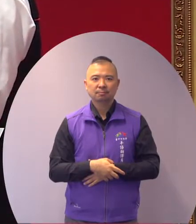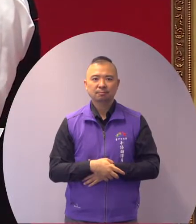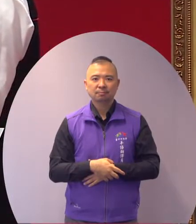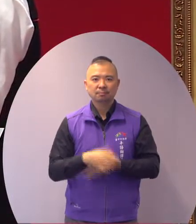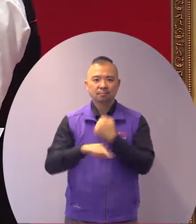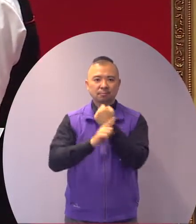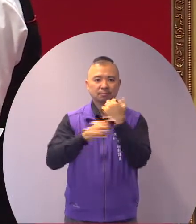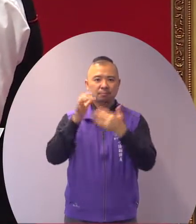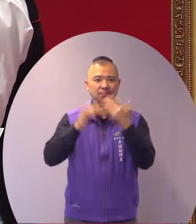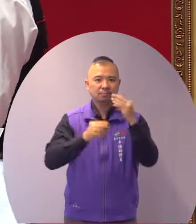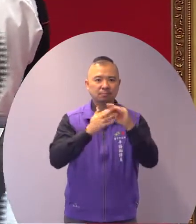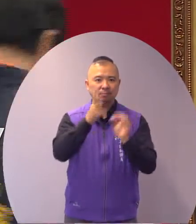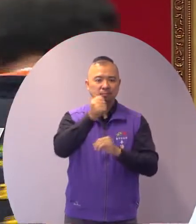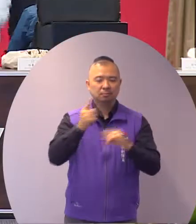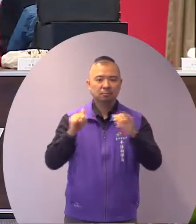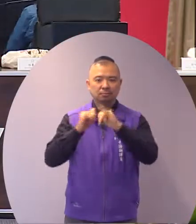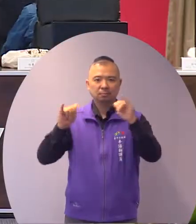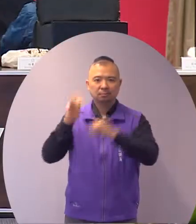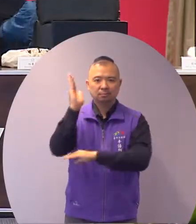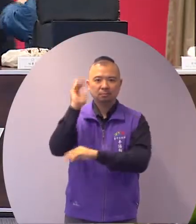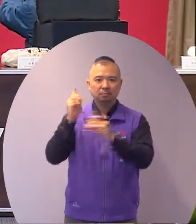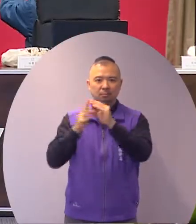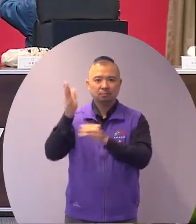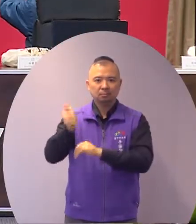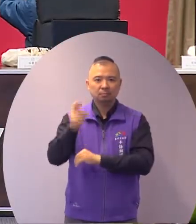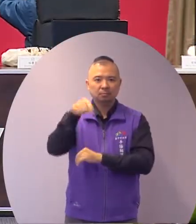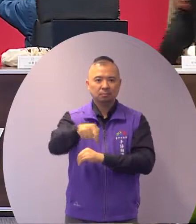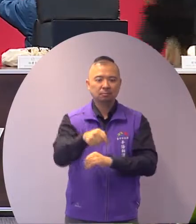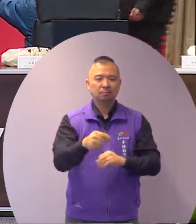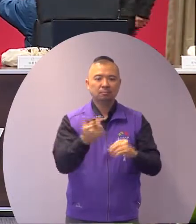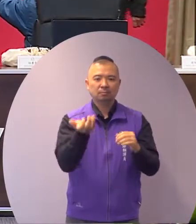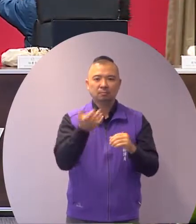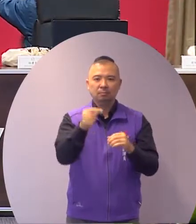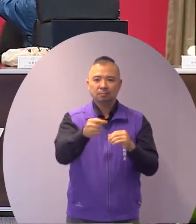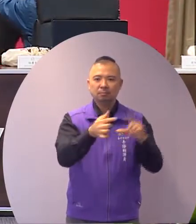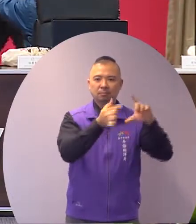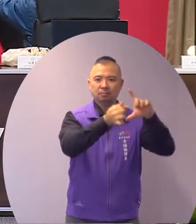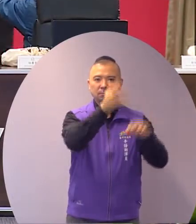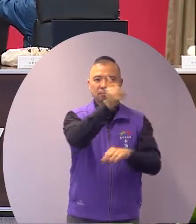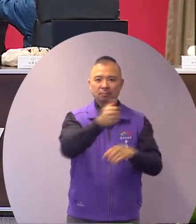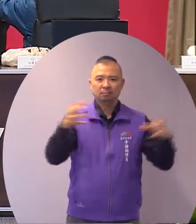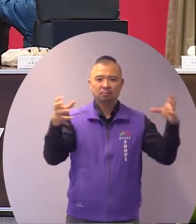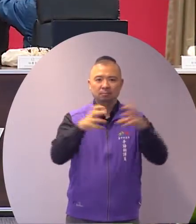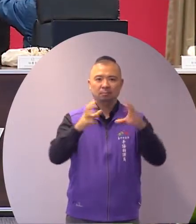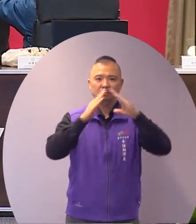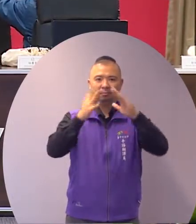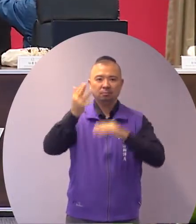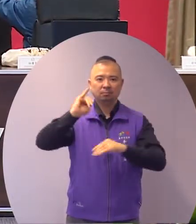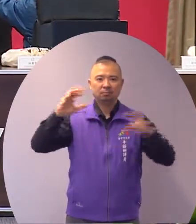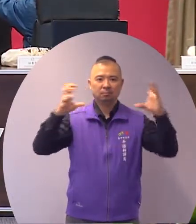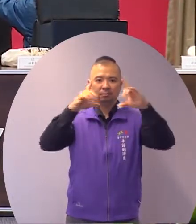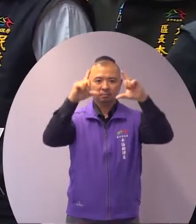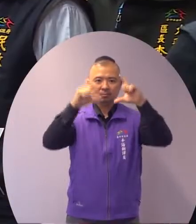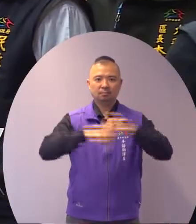请法制局局长、民政局局长及大雅区公所区长一同上台与市长合影。